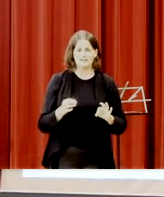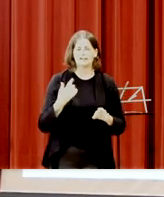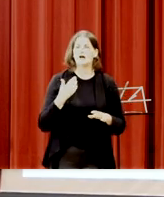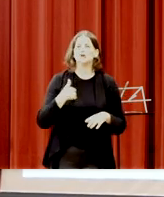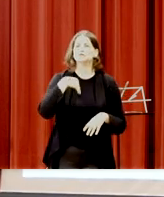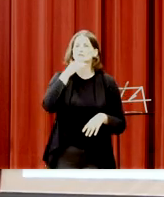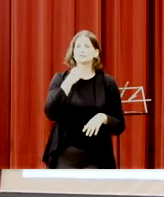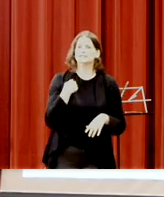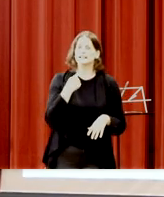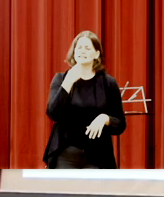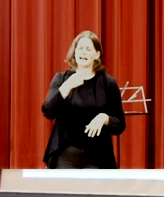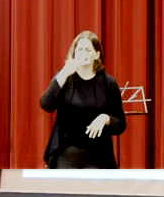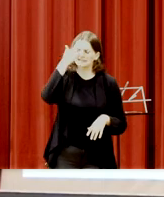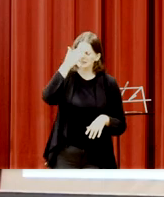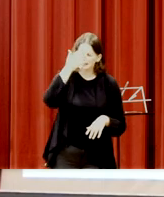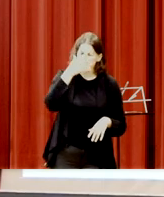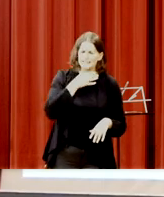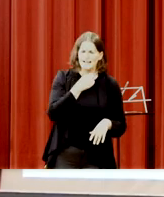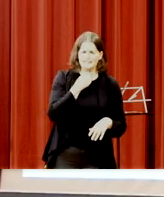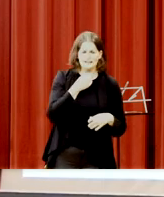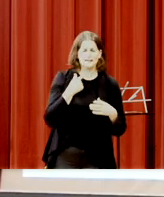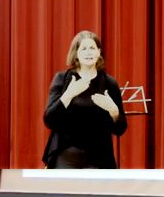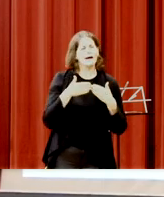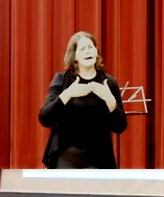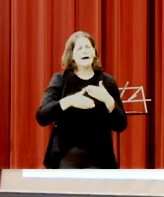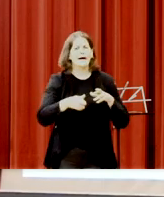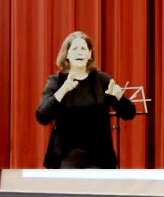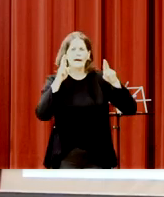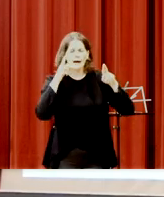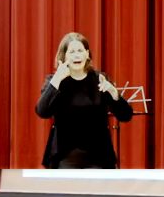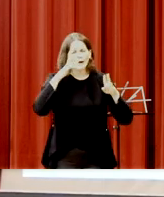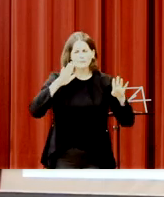decidir què volem que passi i decidir